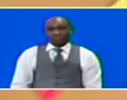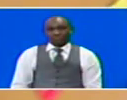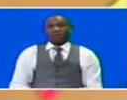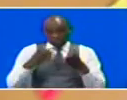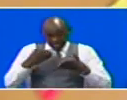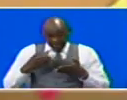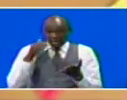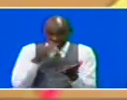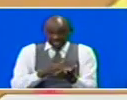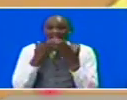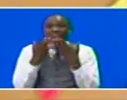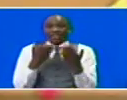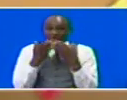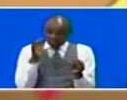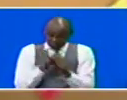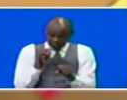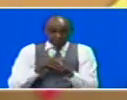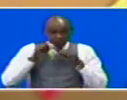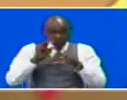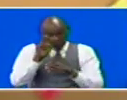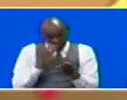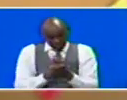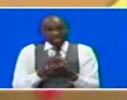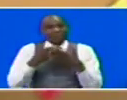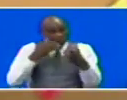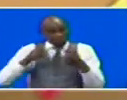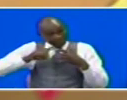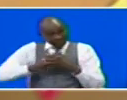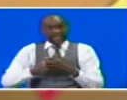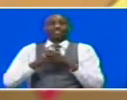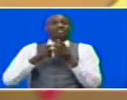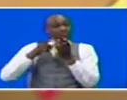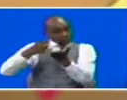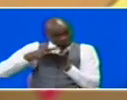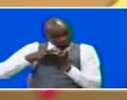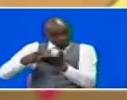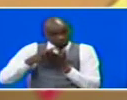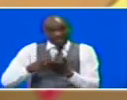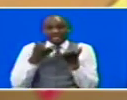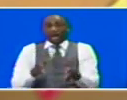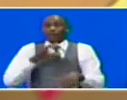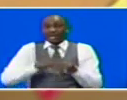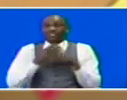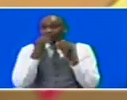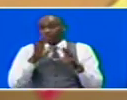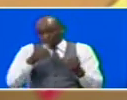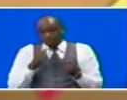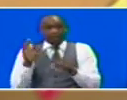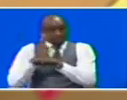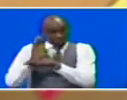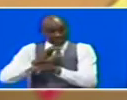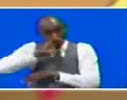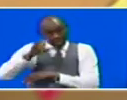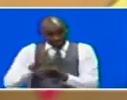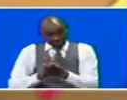karibu tena mtazamaji na asante sana kwa kuendelea kuwa nasi. Kabla ya kuingia kwenye sehemu yetu ya mahojiano, tupate taarifa kutoka kaunti ya Bomet ambapo chama